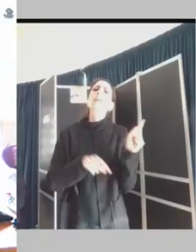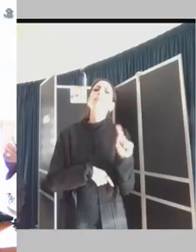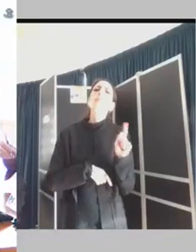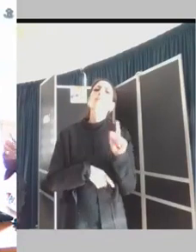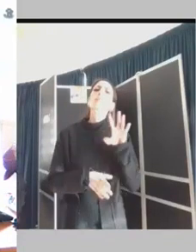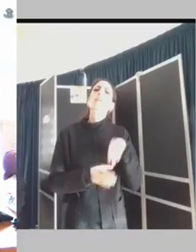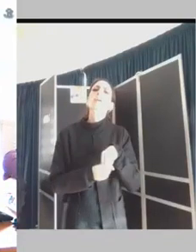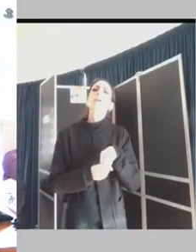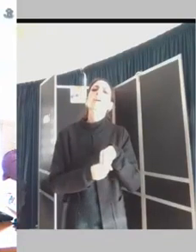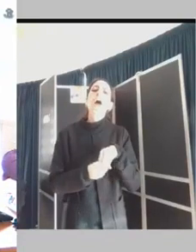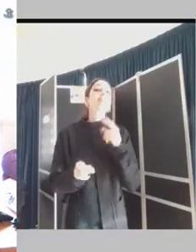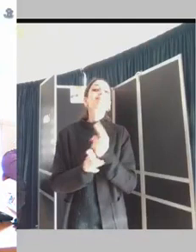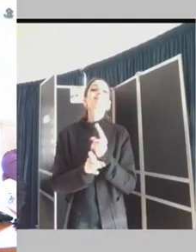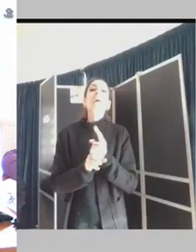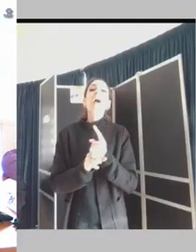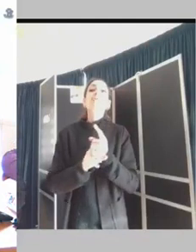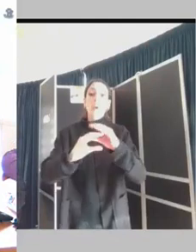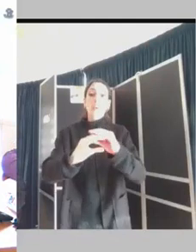fosse messa